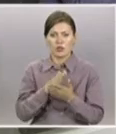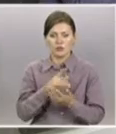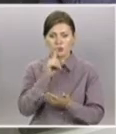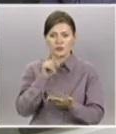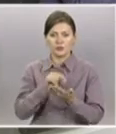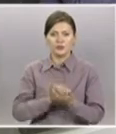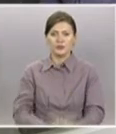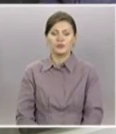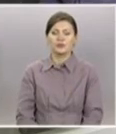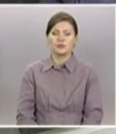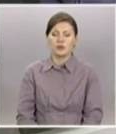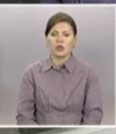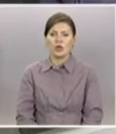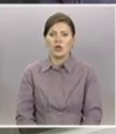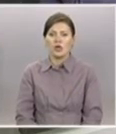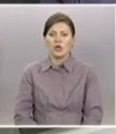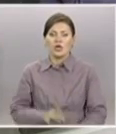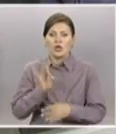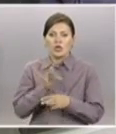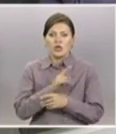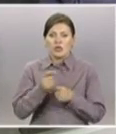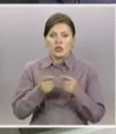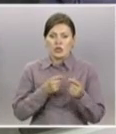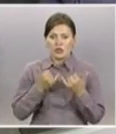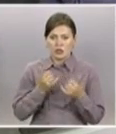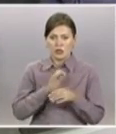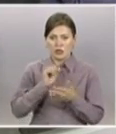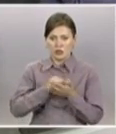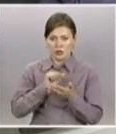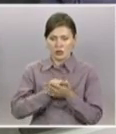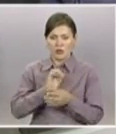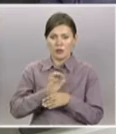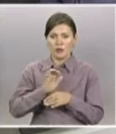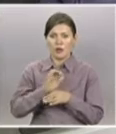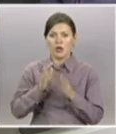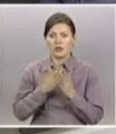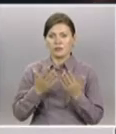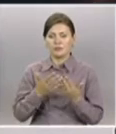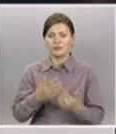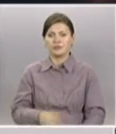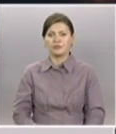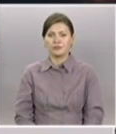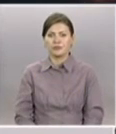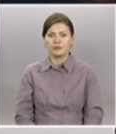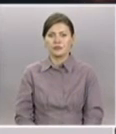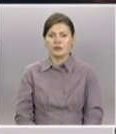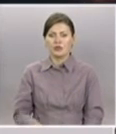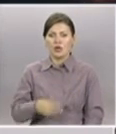Рахмет. Жалпы мына діни басқарманың бекітілген кітаптар. Сұрақтарыңызға рахмет. Жаңа да мен айтып